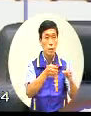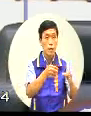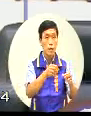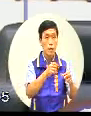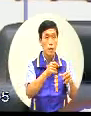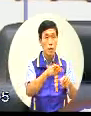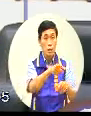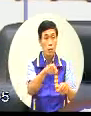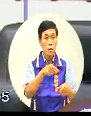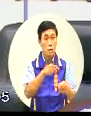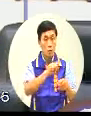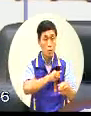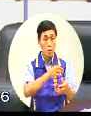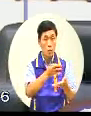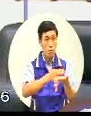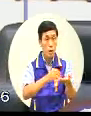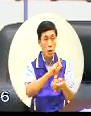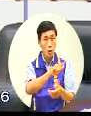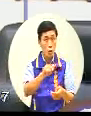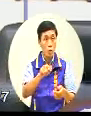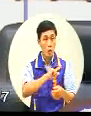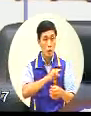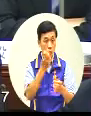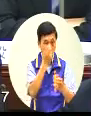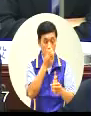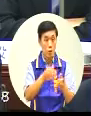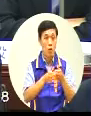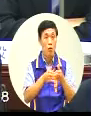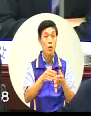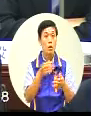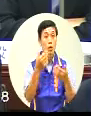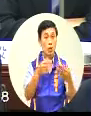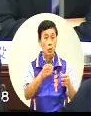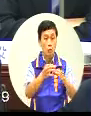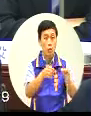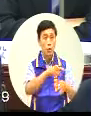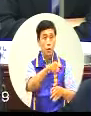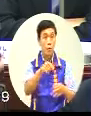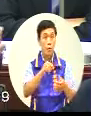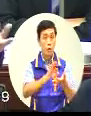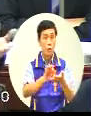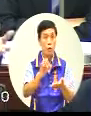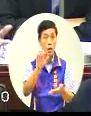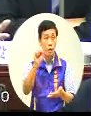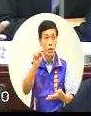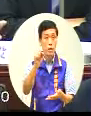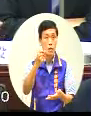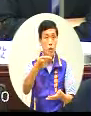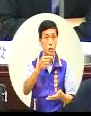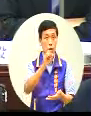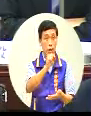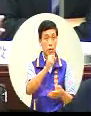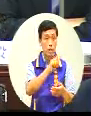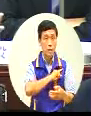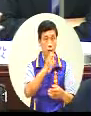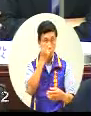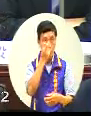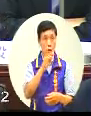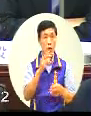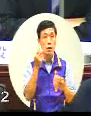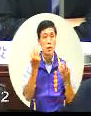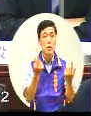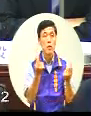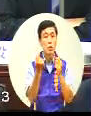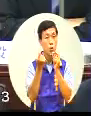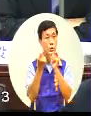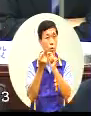己要先验还是怎样？ 这个，现在很多业者都会用 SGS 他们自己送验来保证说他，事实上后来这次英国兰各种各